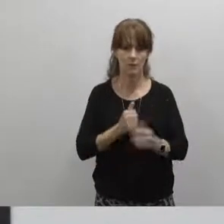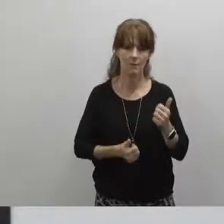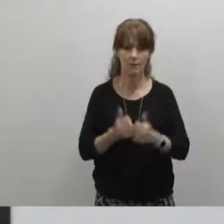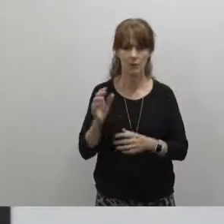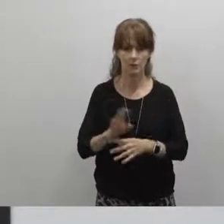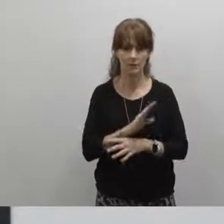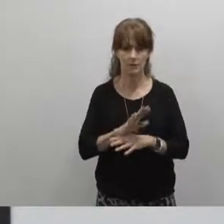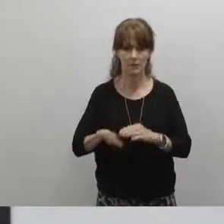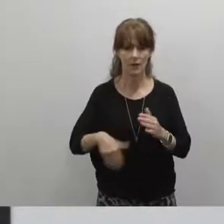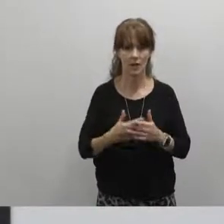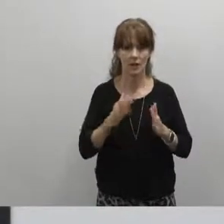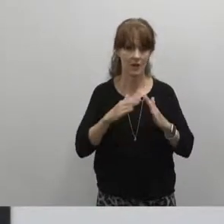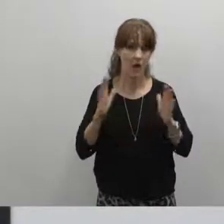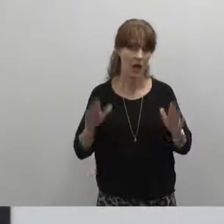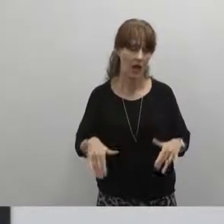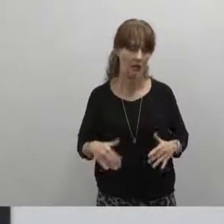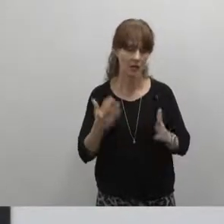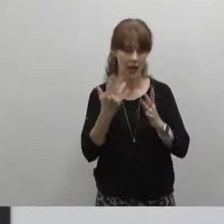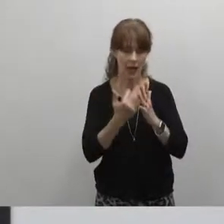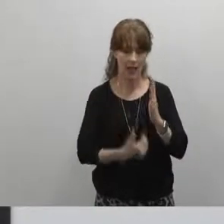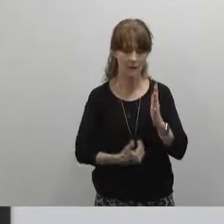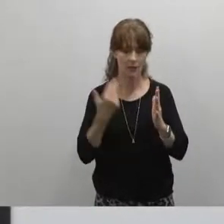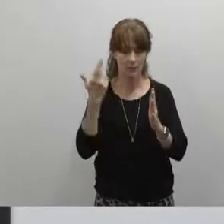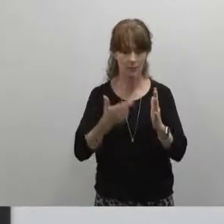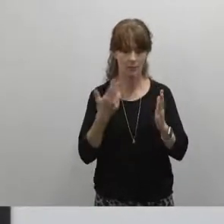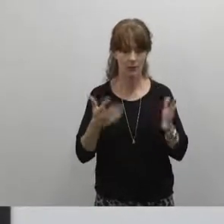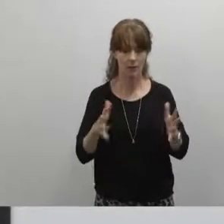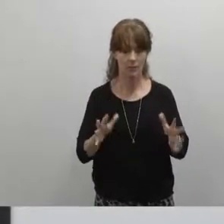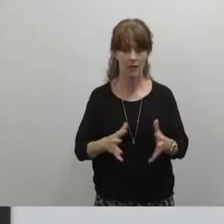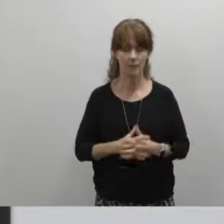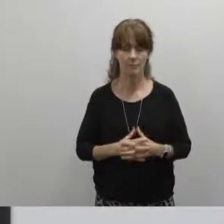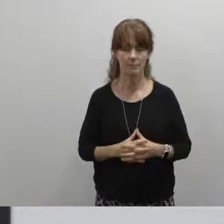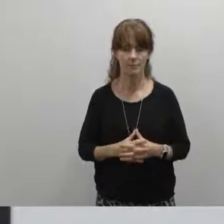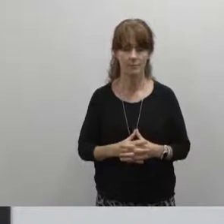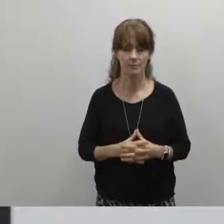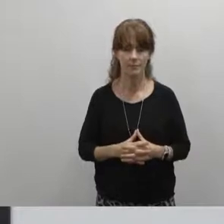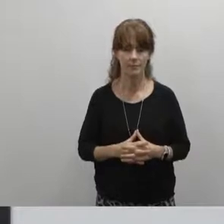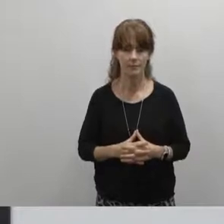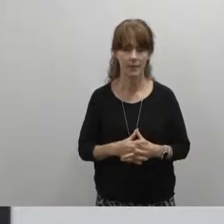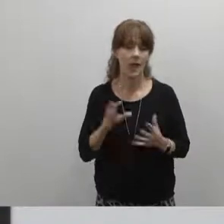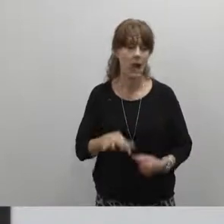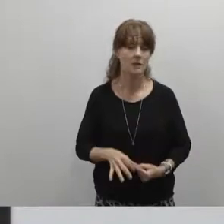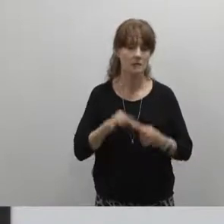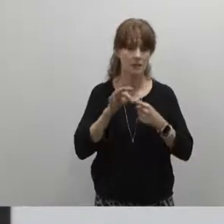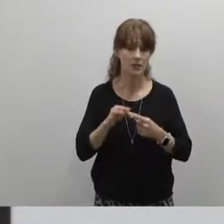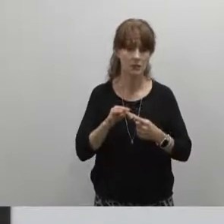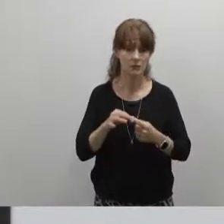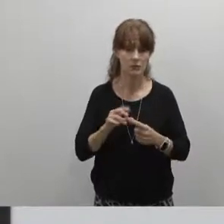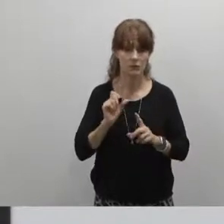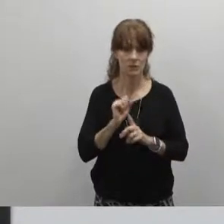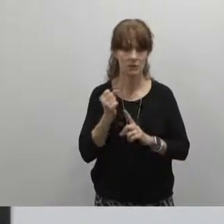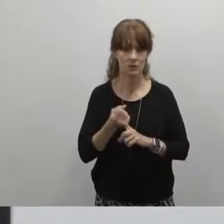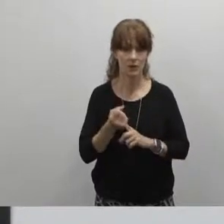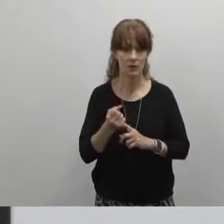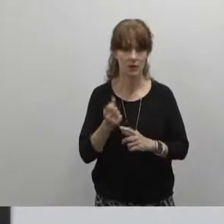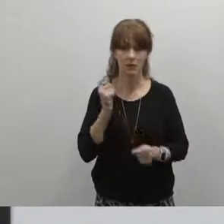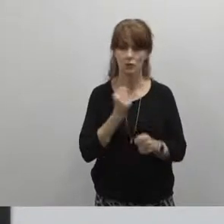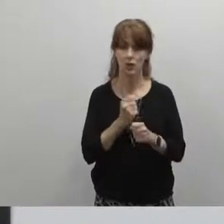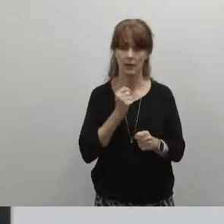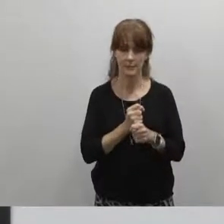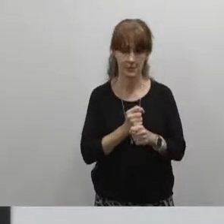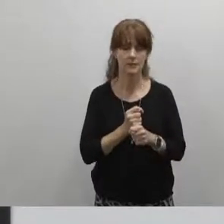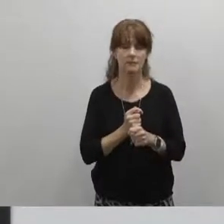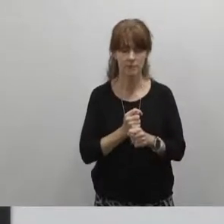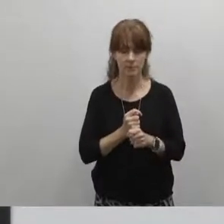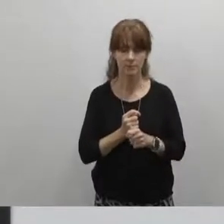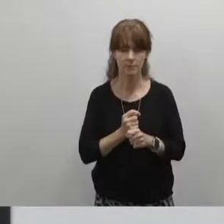ná đôi chân này kia thà luộc bàn bằng hai rồi mà hai à vậy môi đại dương kia chạy kèm bì